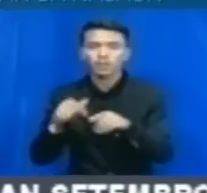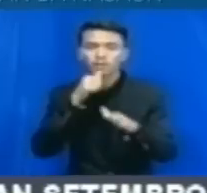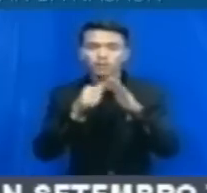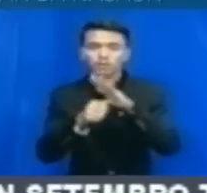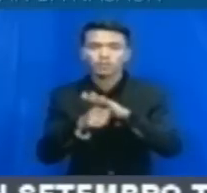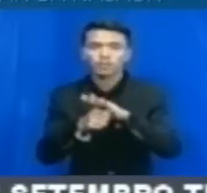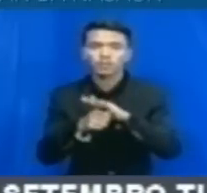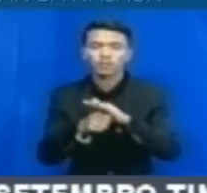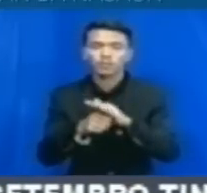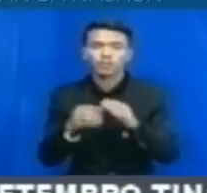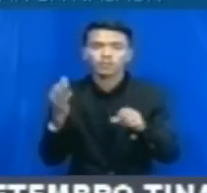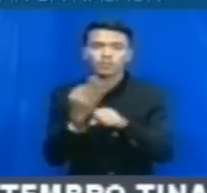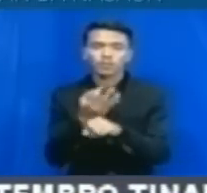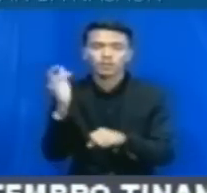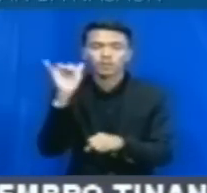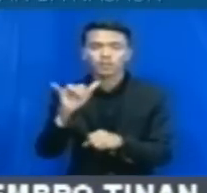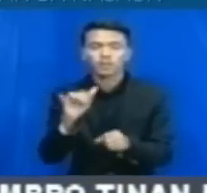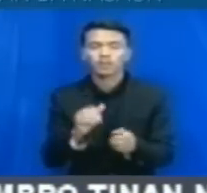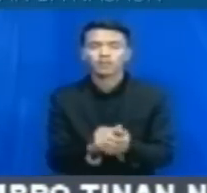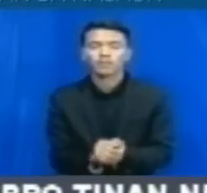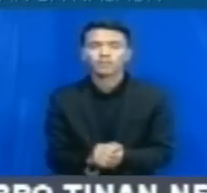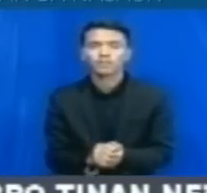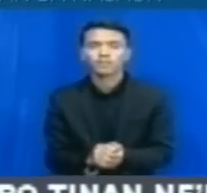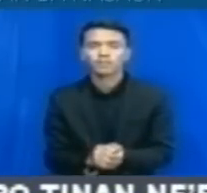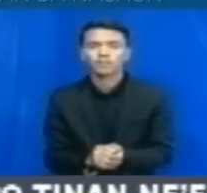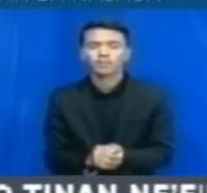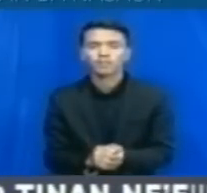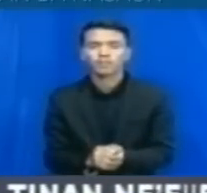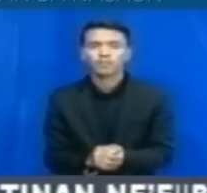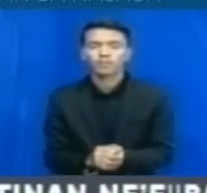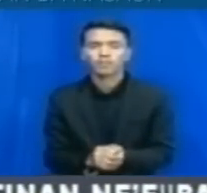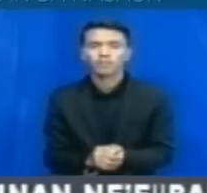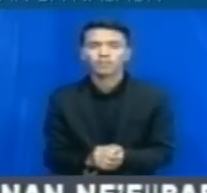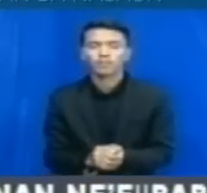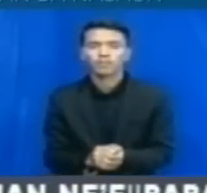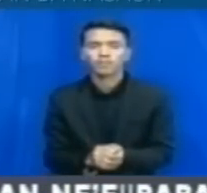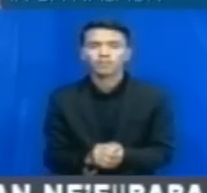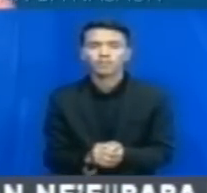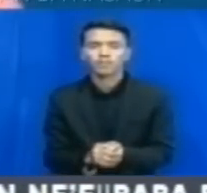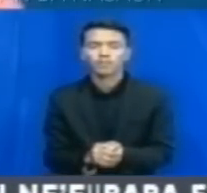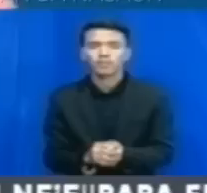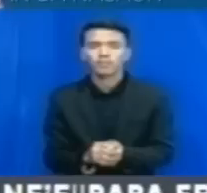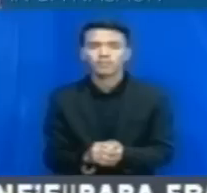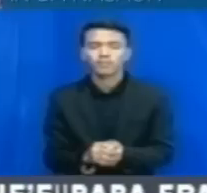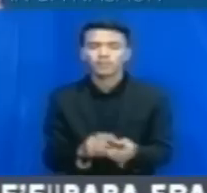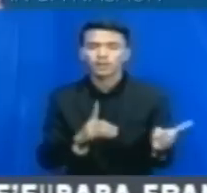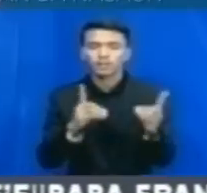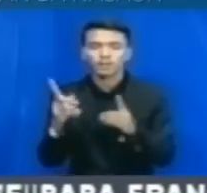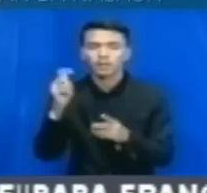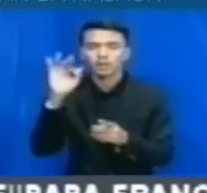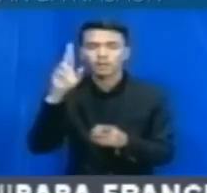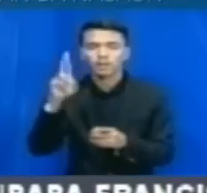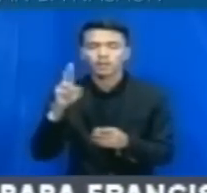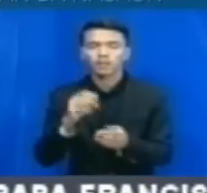prova serne ne ita kule konkreta kaus de seru ita ba aplikatir tamba sama kita ita se ita hatena kata